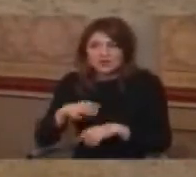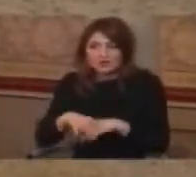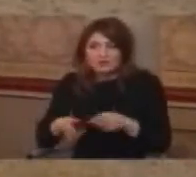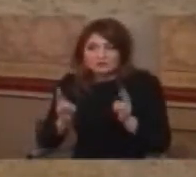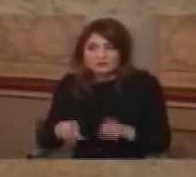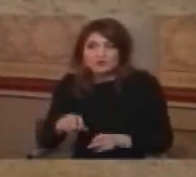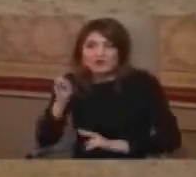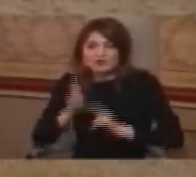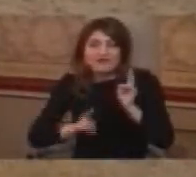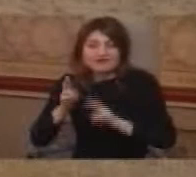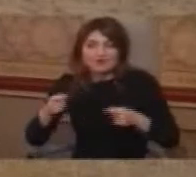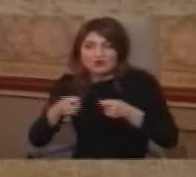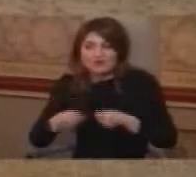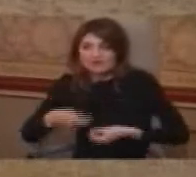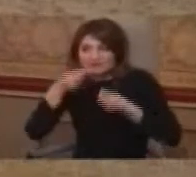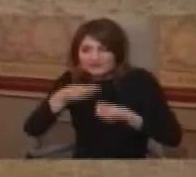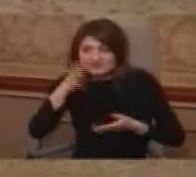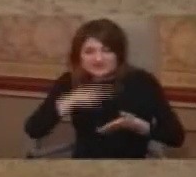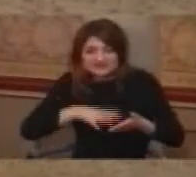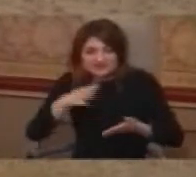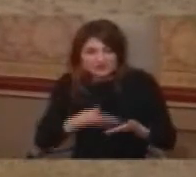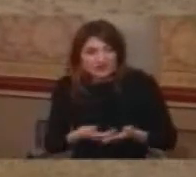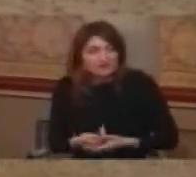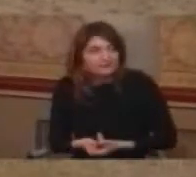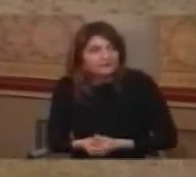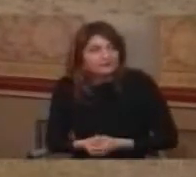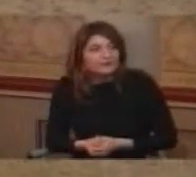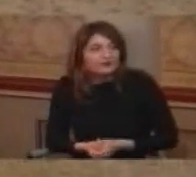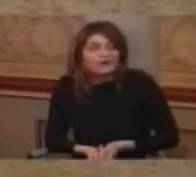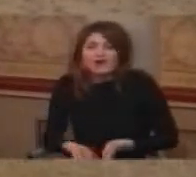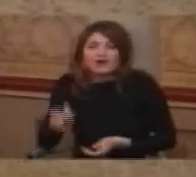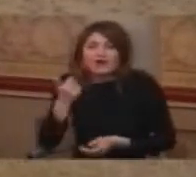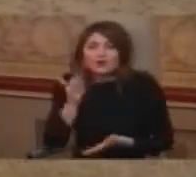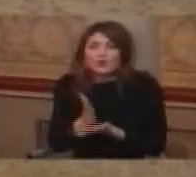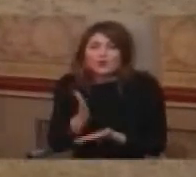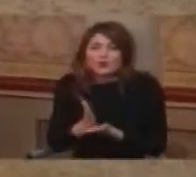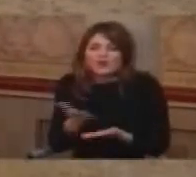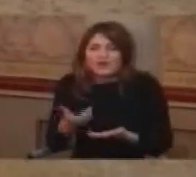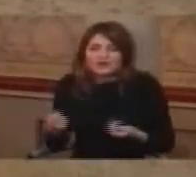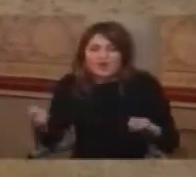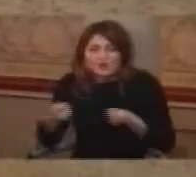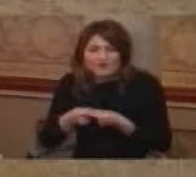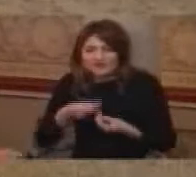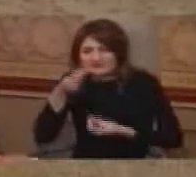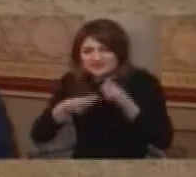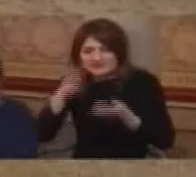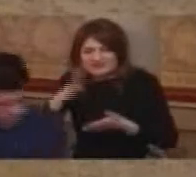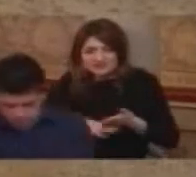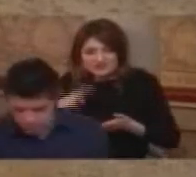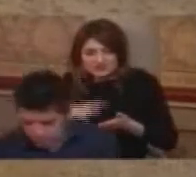o ovom izvješću. No ono što je uvijek kad je izvješće u pitanju, treba se podsjetiti da ni